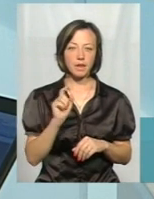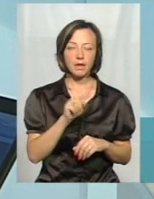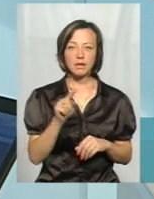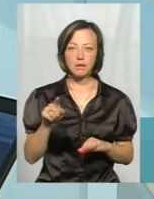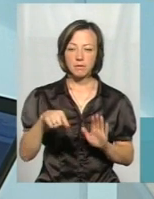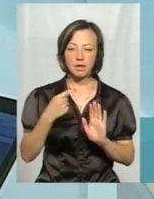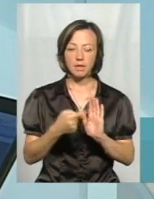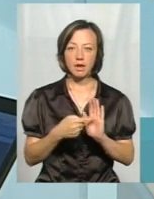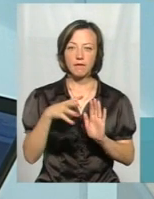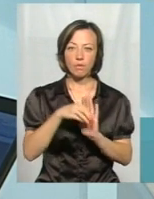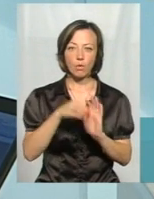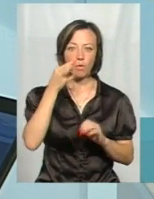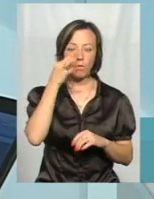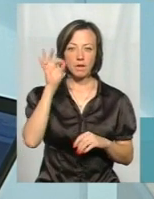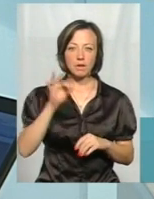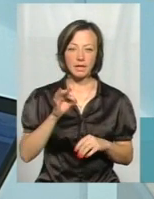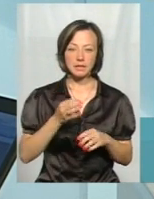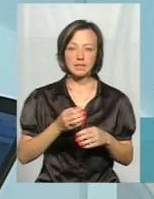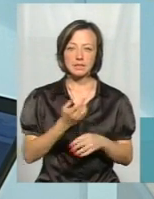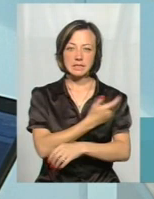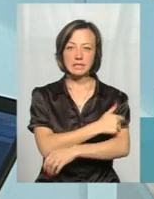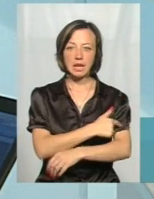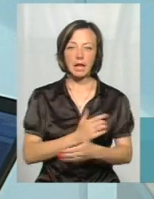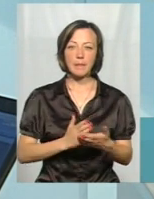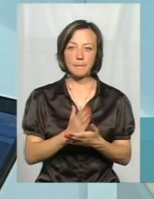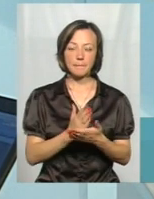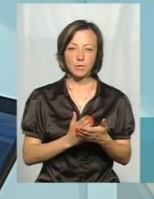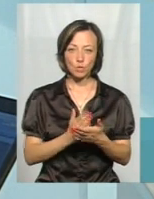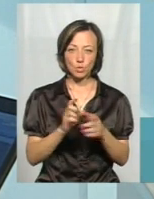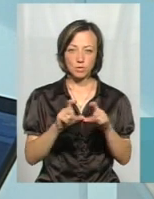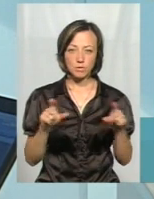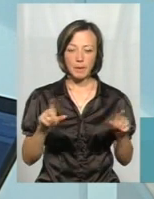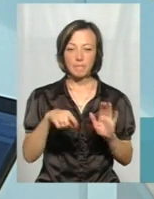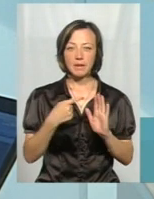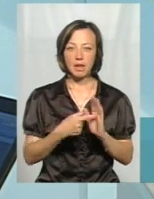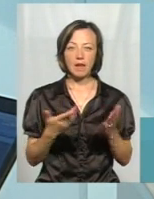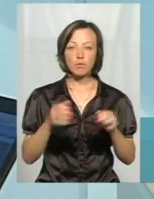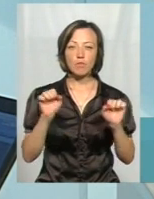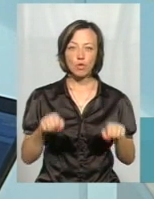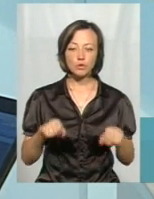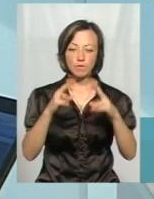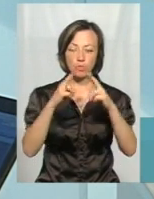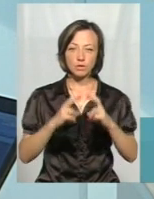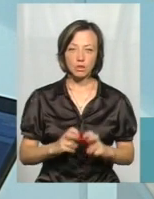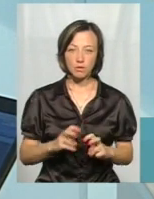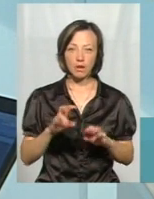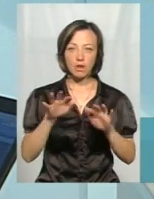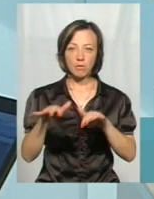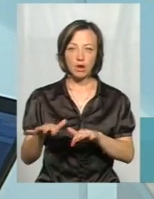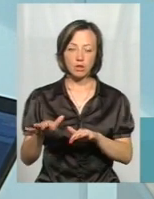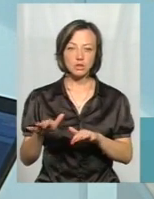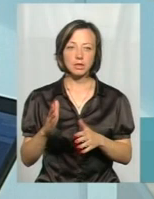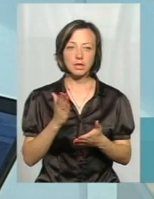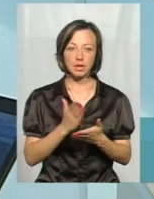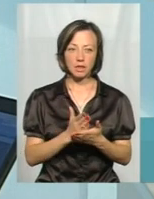які входять в компетенцію санепідслужби, і ті питання, які ми можемо вивчати і обстежувати на пляжах,